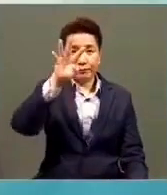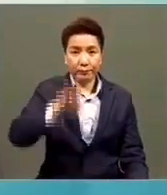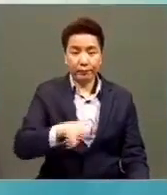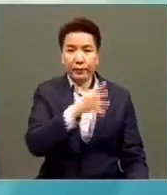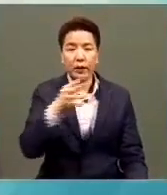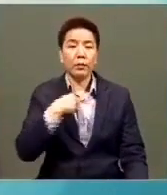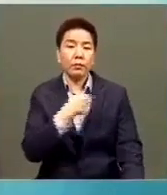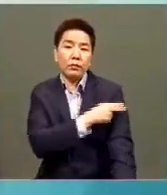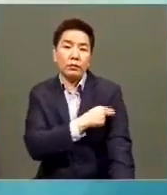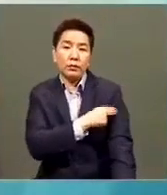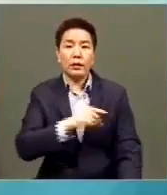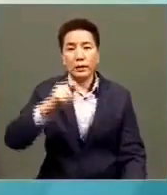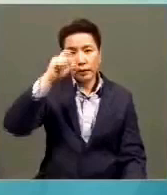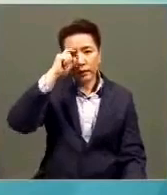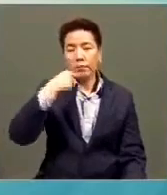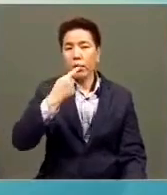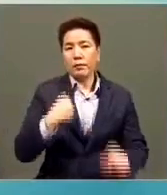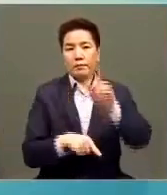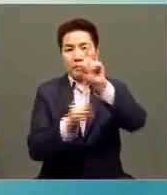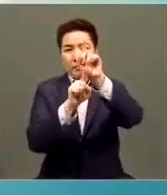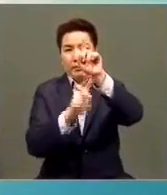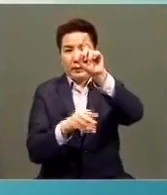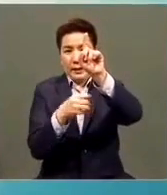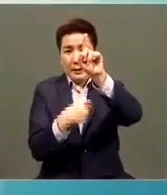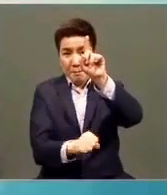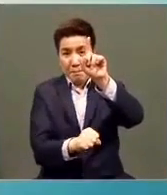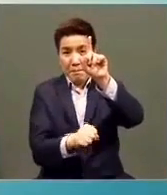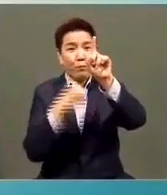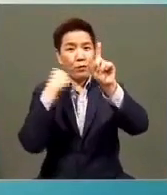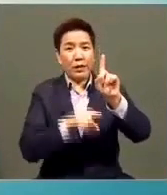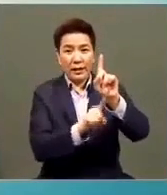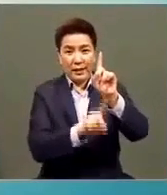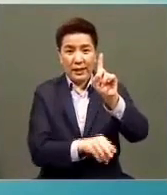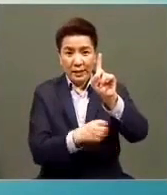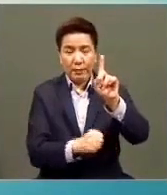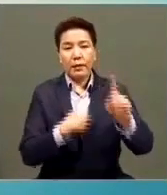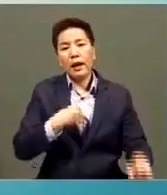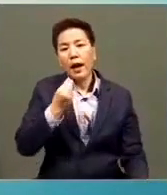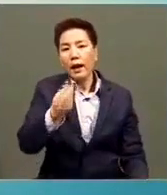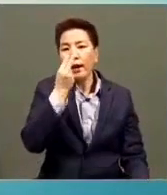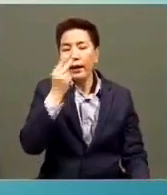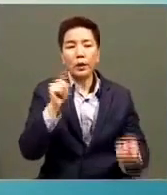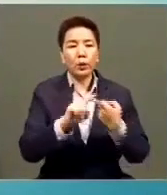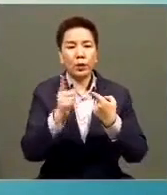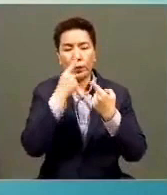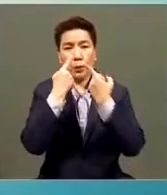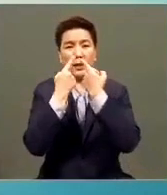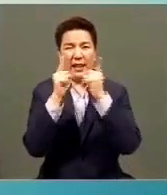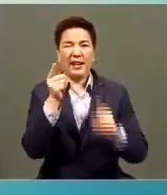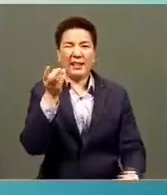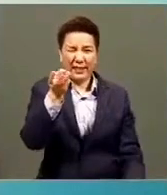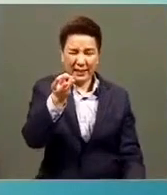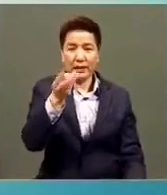านอาจารย์ทวีสินอาจจะเน้นย้ำใน10จังหวัดแรกอยากจะให้ทุกท่านเห็นตัวเลขที่มีความแตกต่างนิ